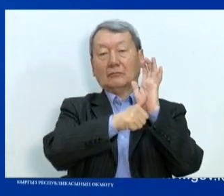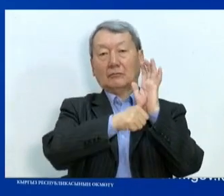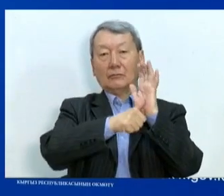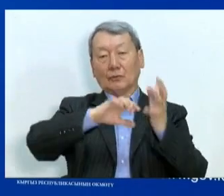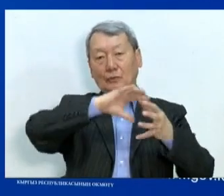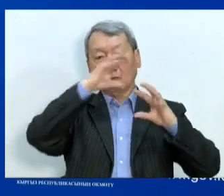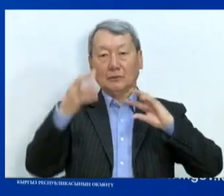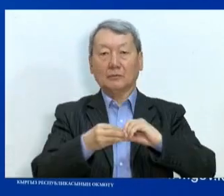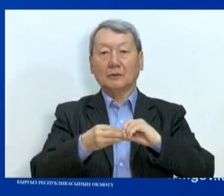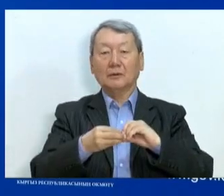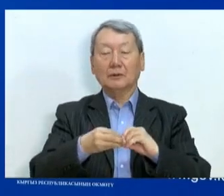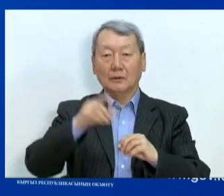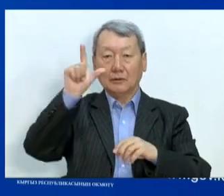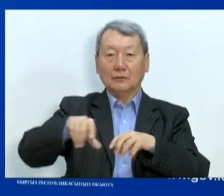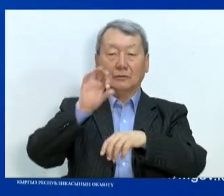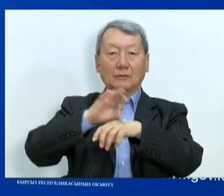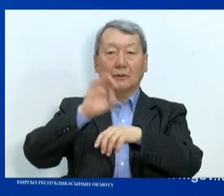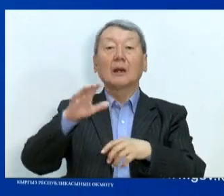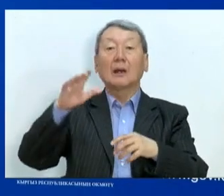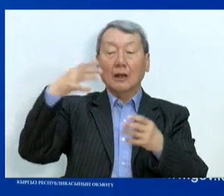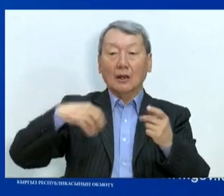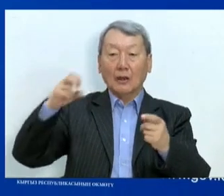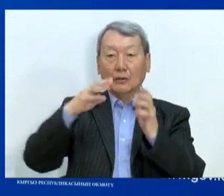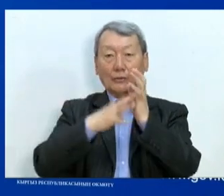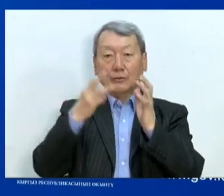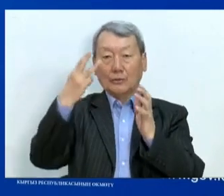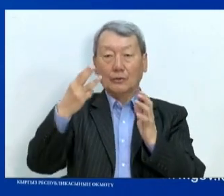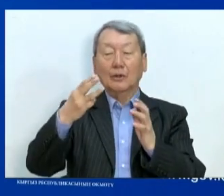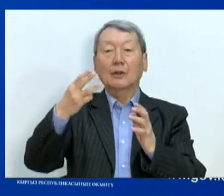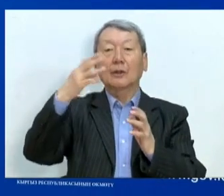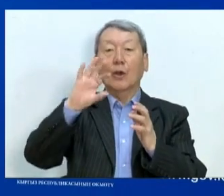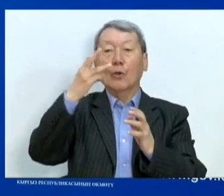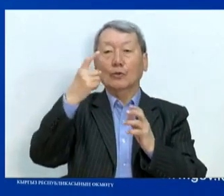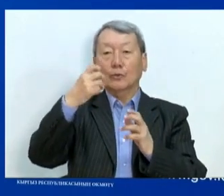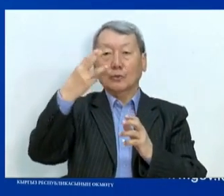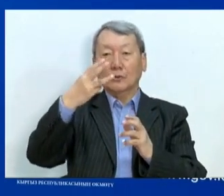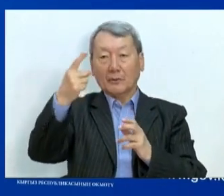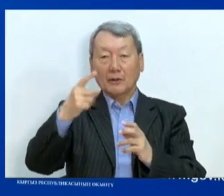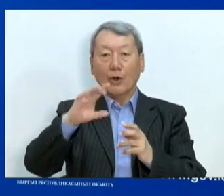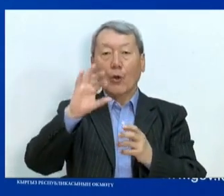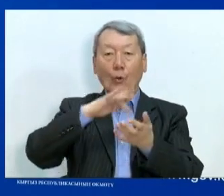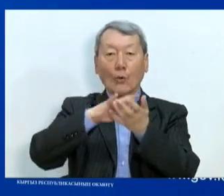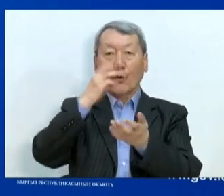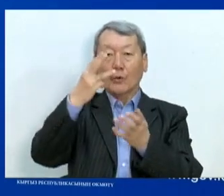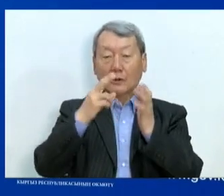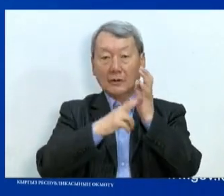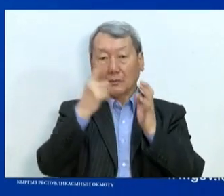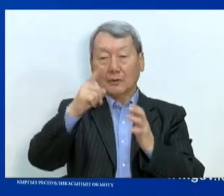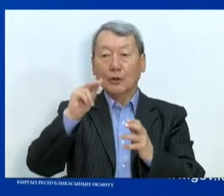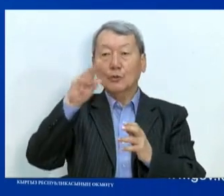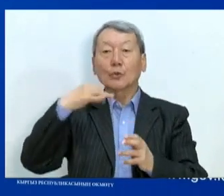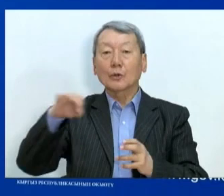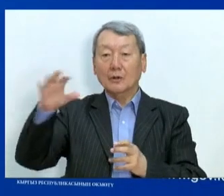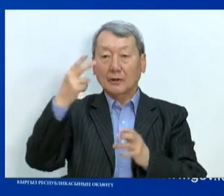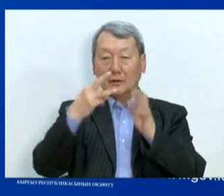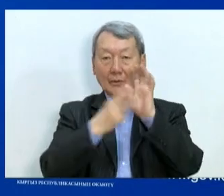катталды. Жалабат областы боюнча 93, Ош областында 131, Ош шаарында 71, Чүй областында